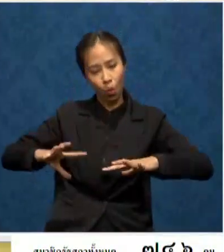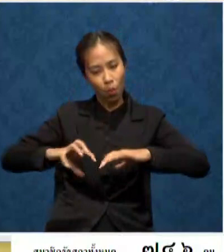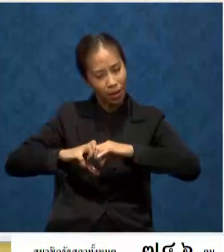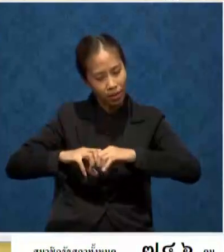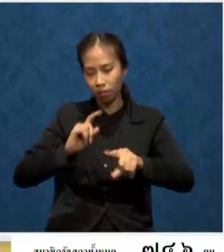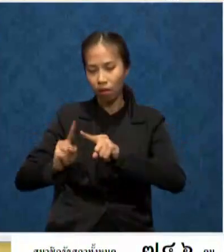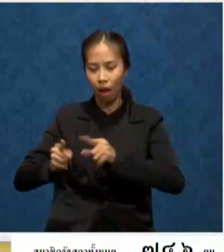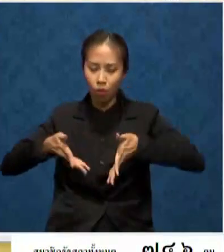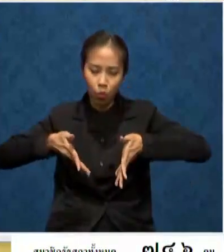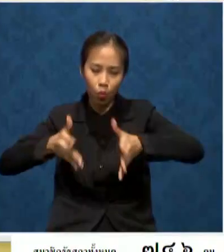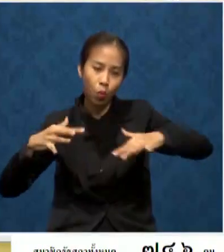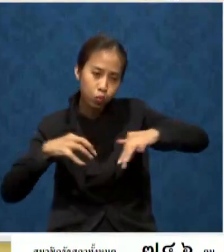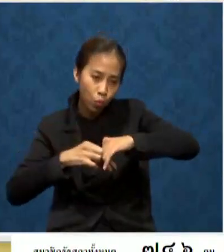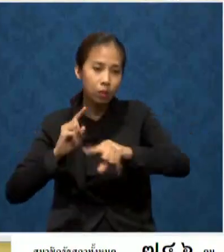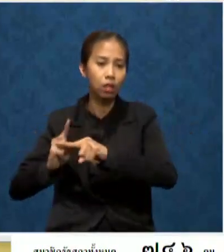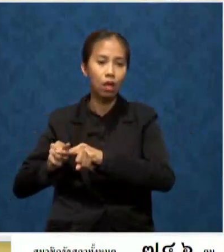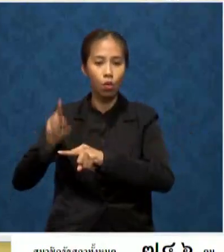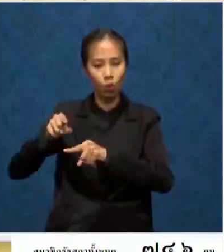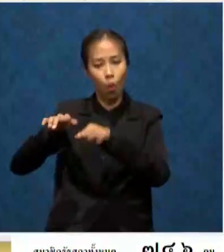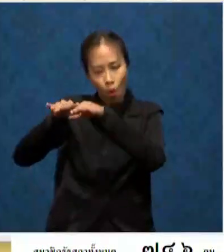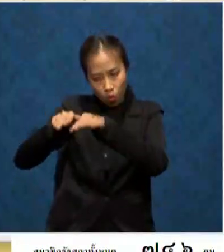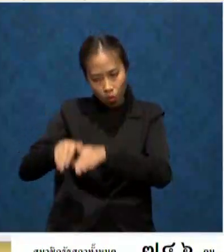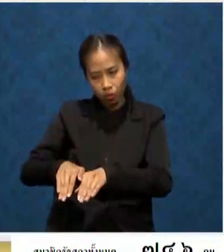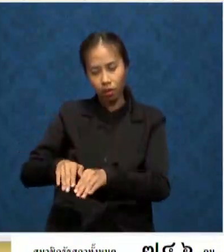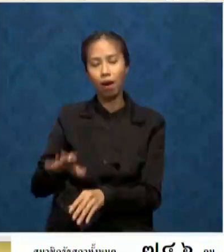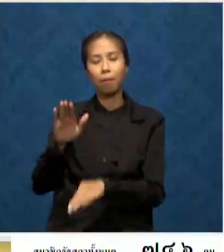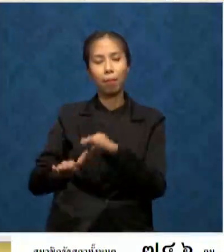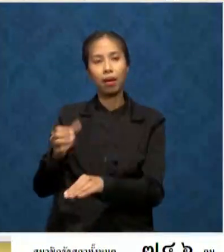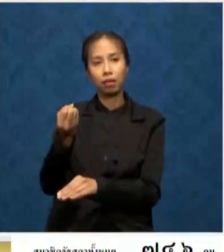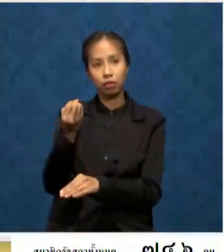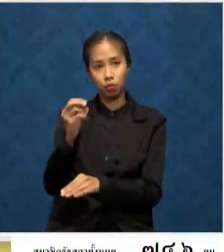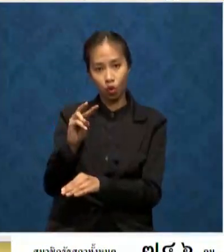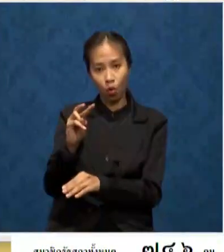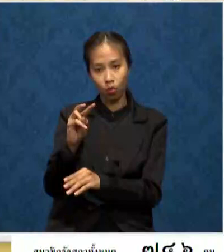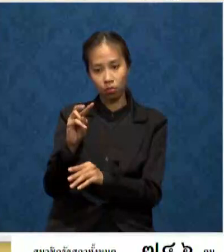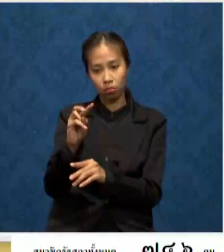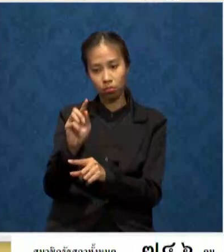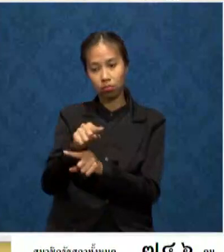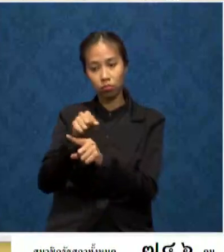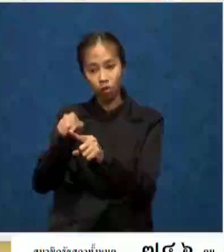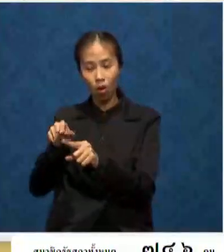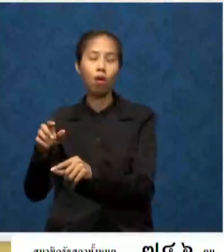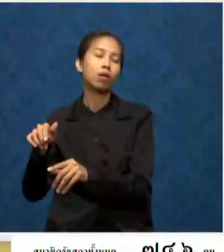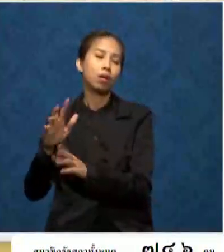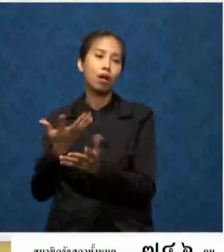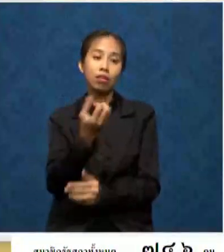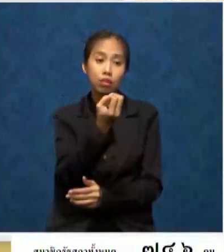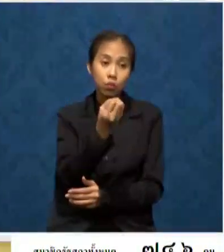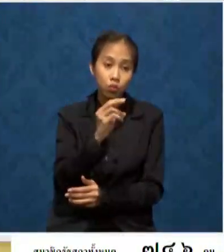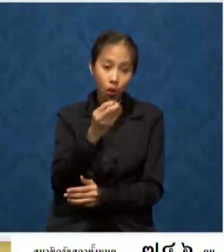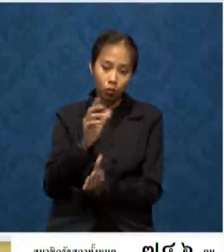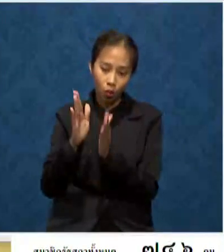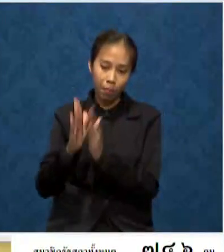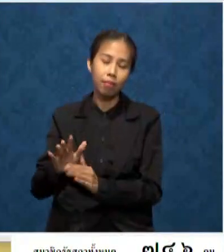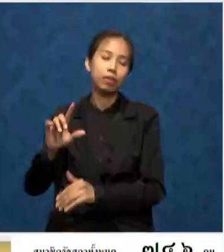ศทางท้องทนนให้ลงเหลอไม่เกิน 12 ต่อแสนประชากรสำหรับปี 2,